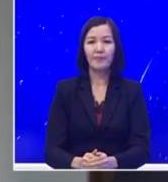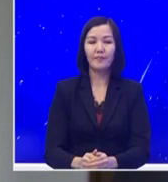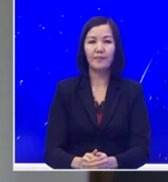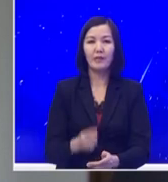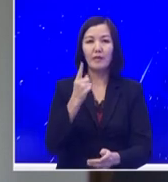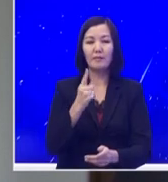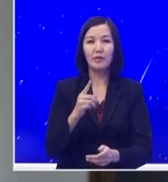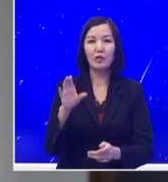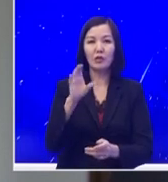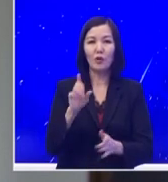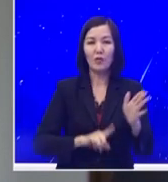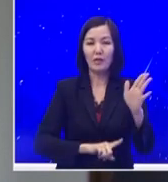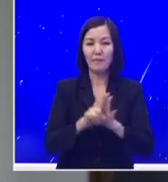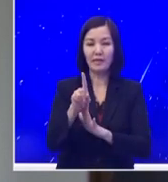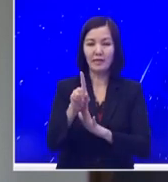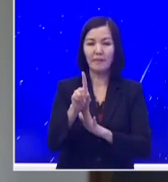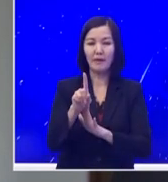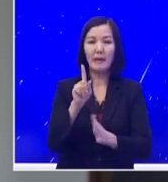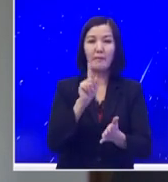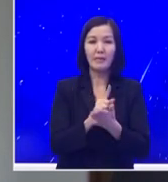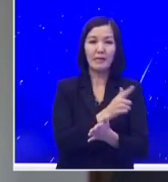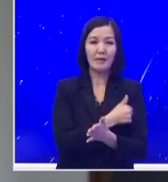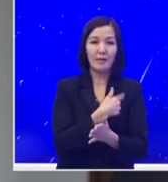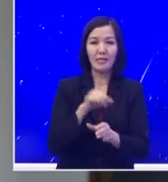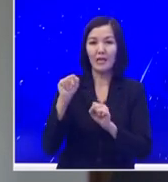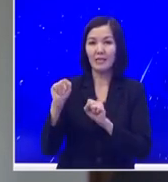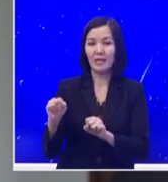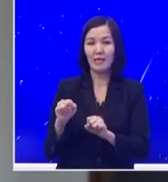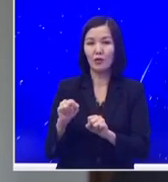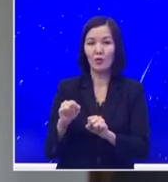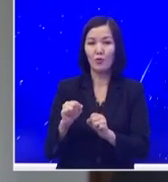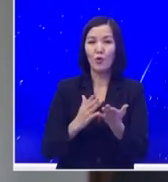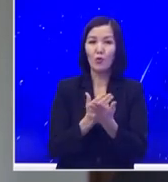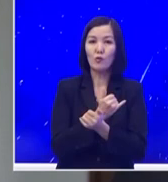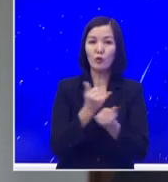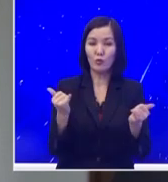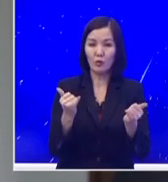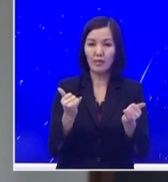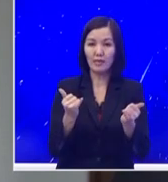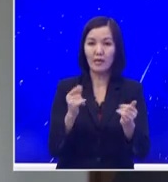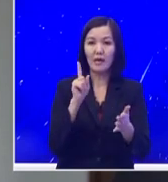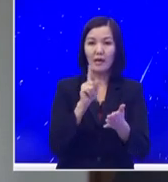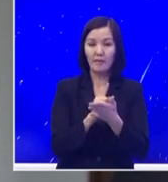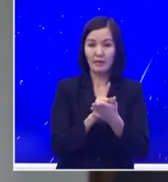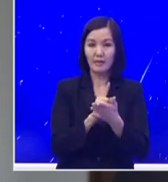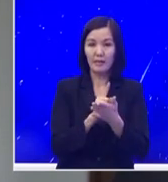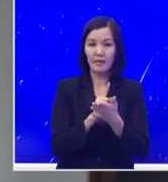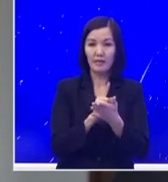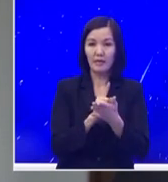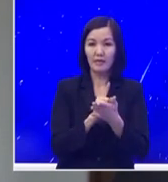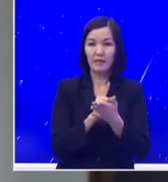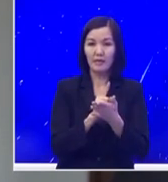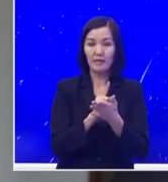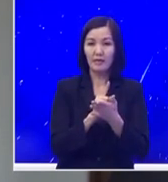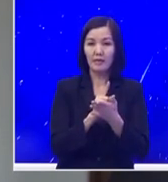1 апрельден бастап банаға міндетті әлеуметтік медициналық сақтандырудың бана пакеті, ол пакет осы мәселе обязательное социальное страхование. Сол 1